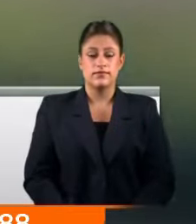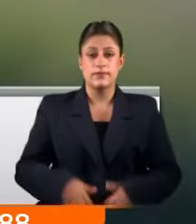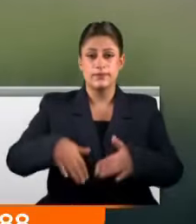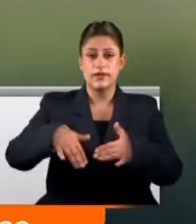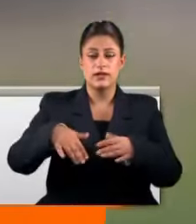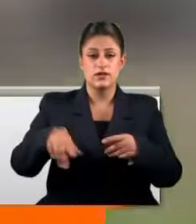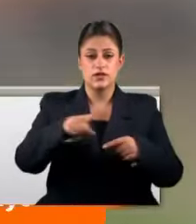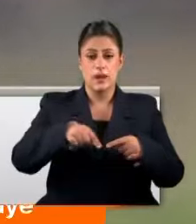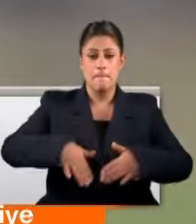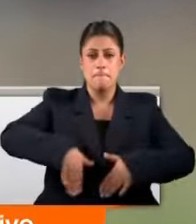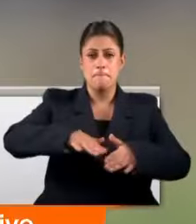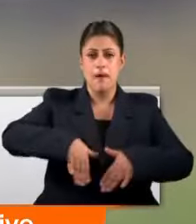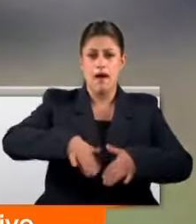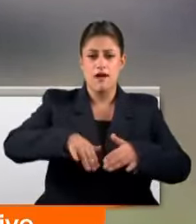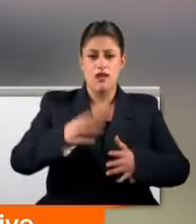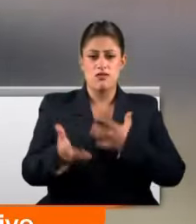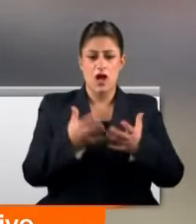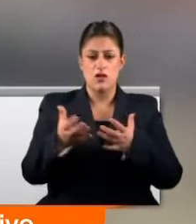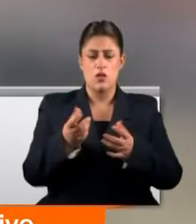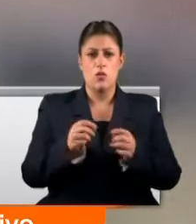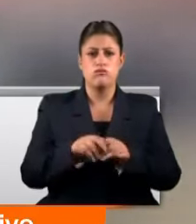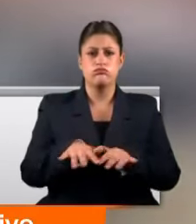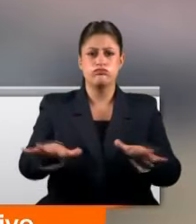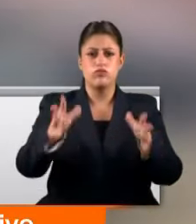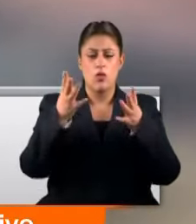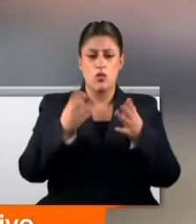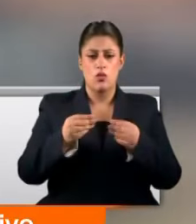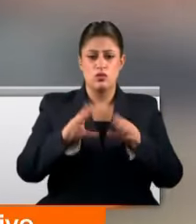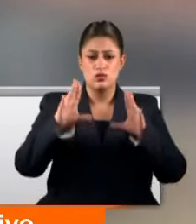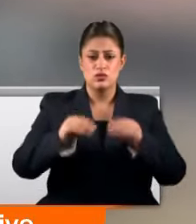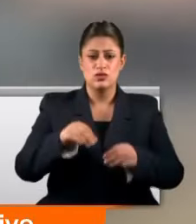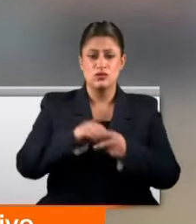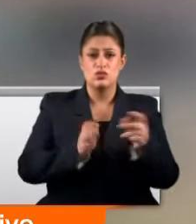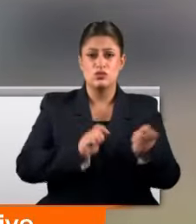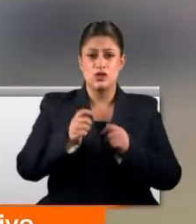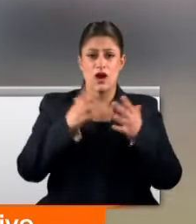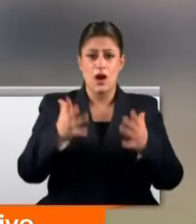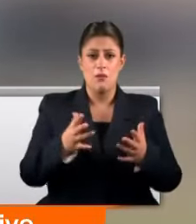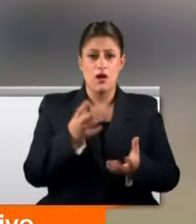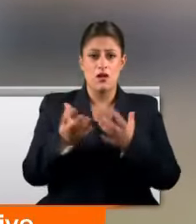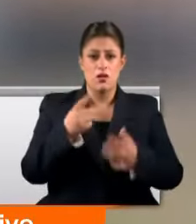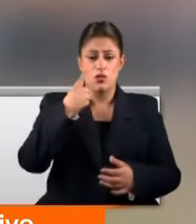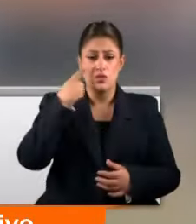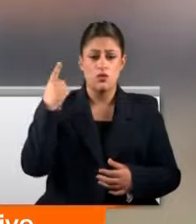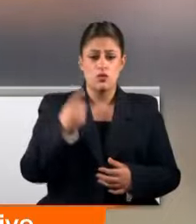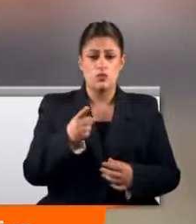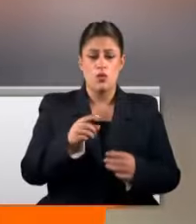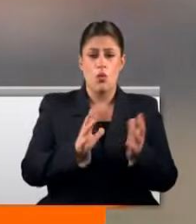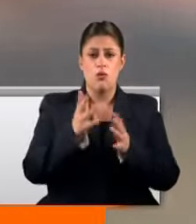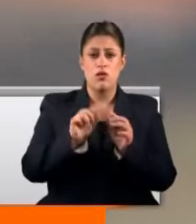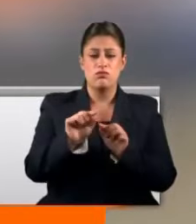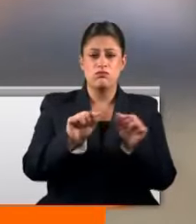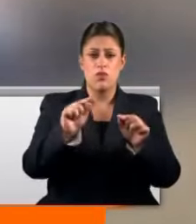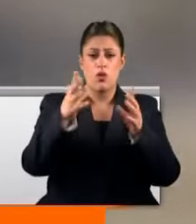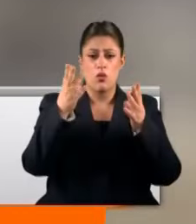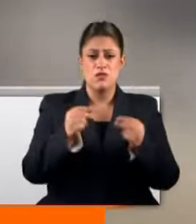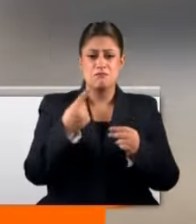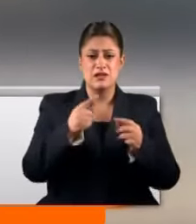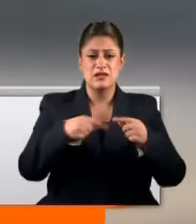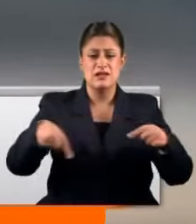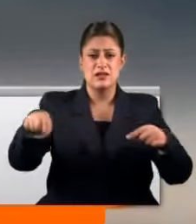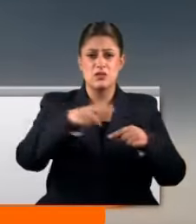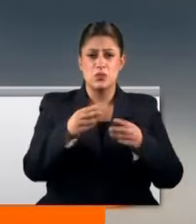Piknikçilerin mangal ateşi bir anda her yeri sardı. Söndürmeye çalışsalar da alevler rüzgarın etkisiyle ormana sıçradı. Binlerce hektarlık